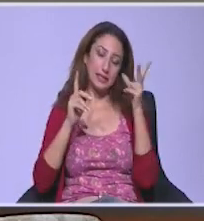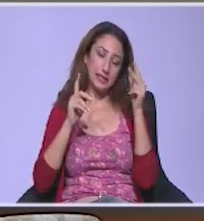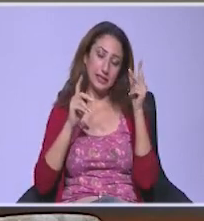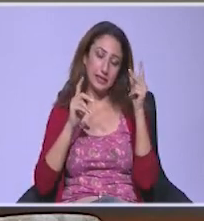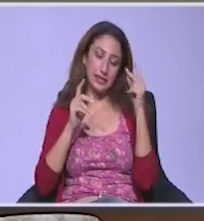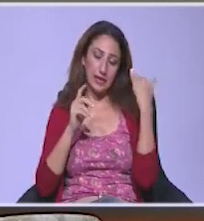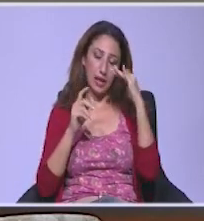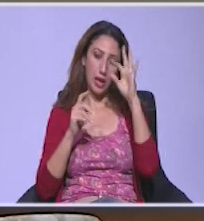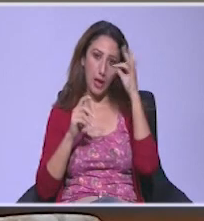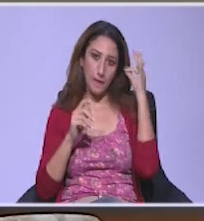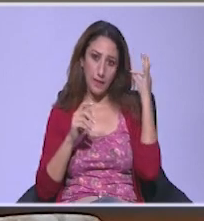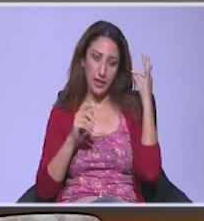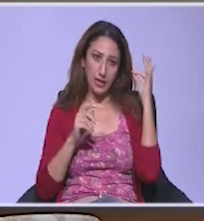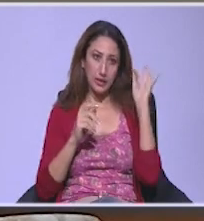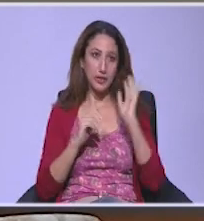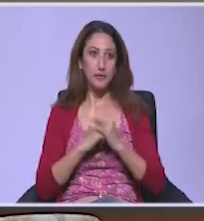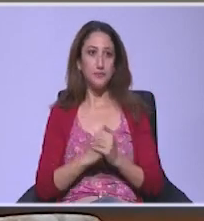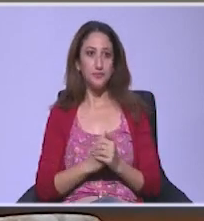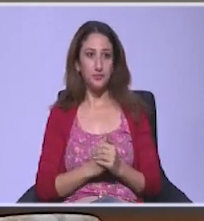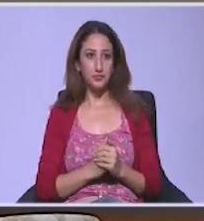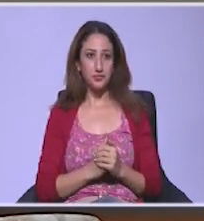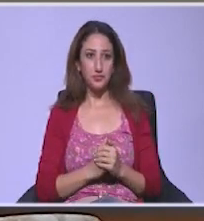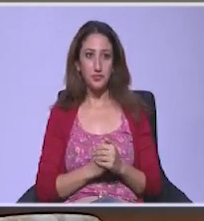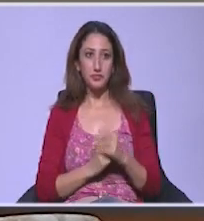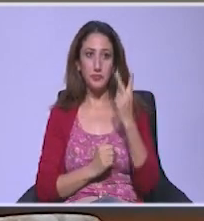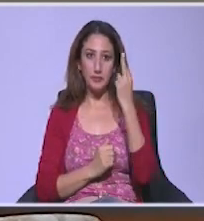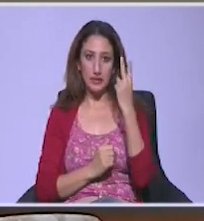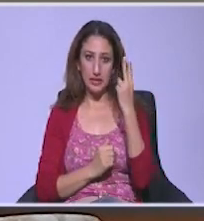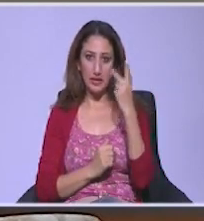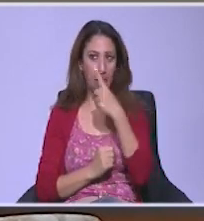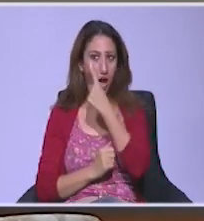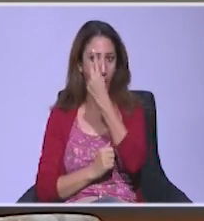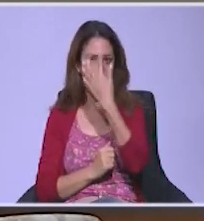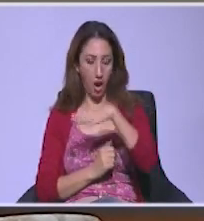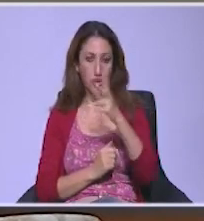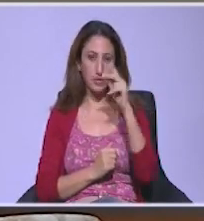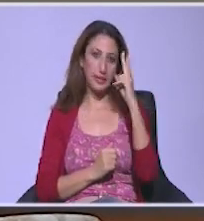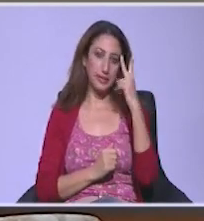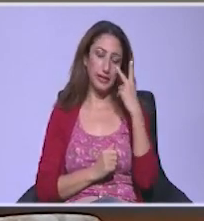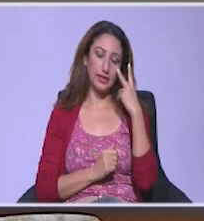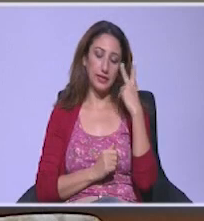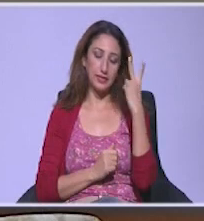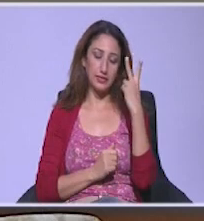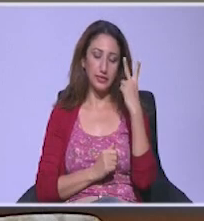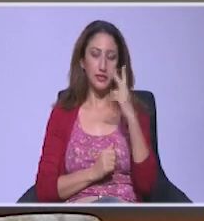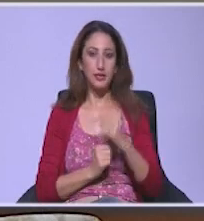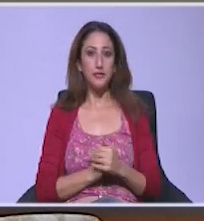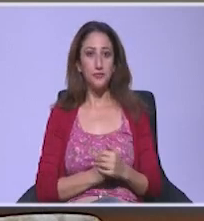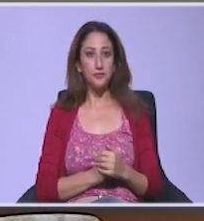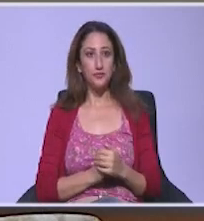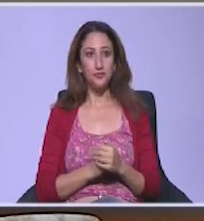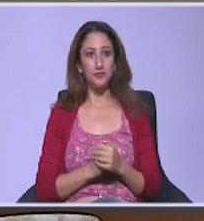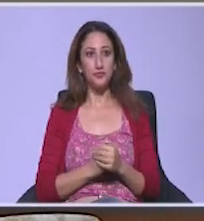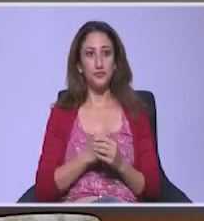النهاردة الحمد لله تم إجراء العملية الثانية، قام بيها الدكتور عادل في العين اليسرى، دي كانت